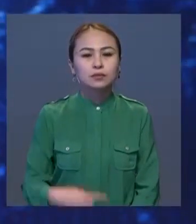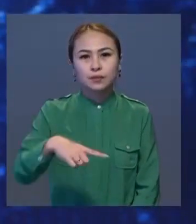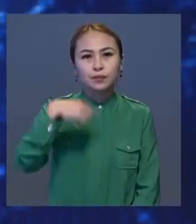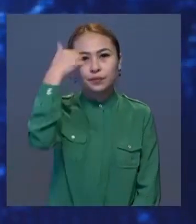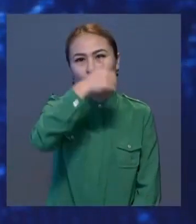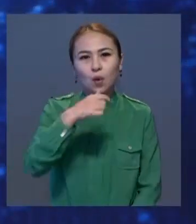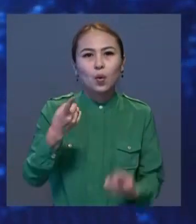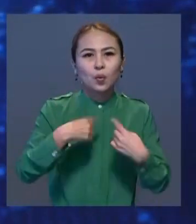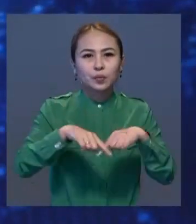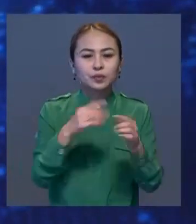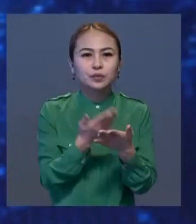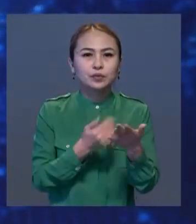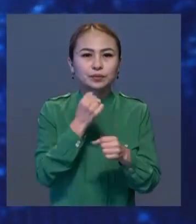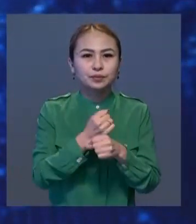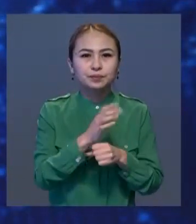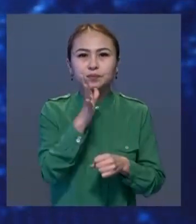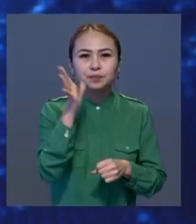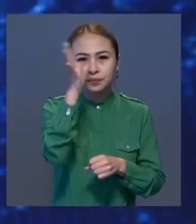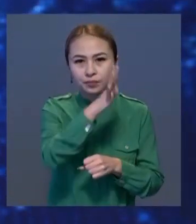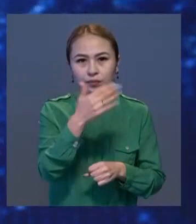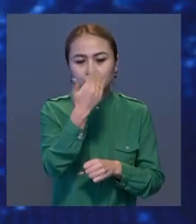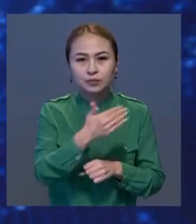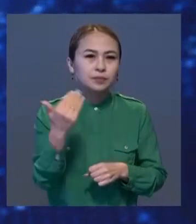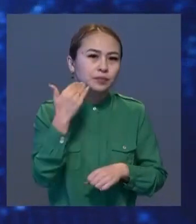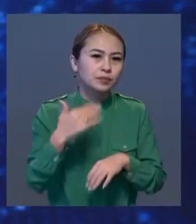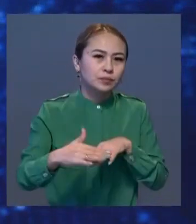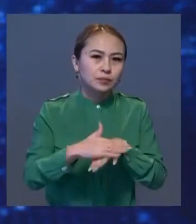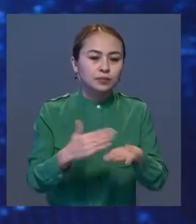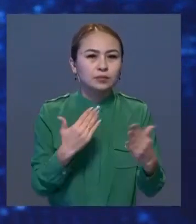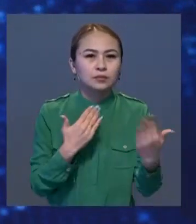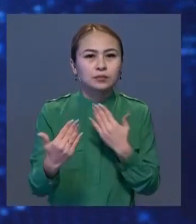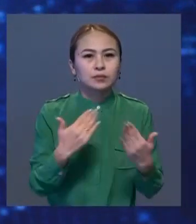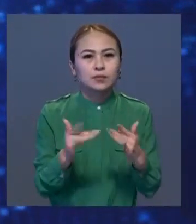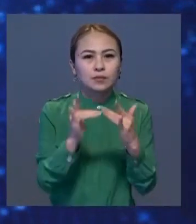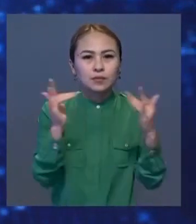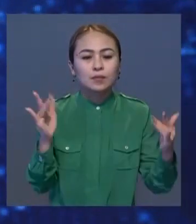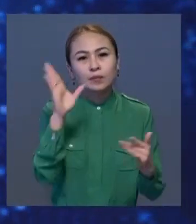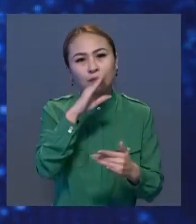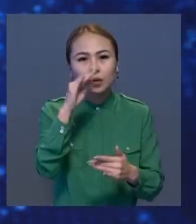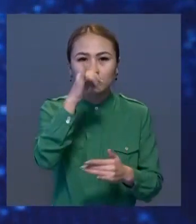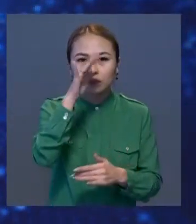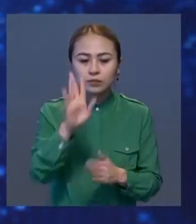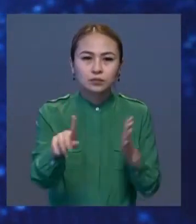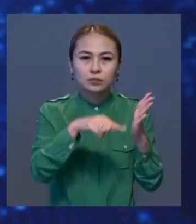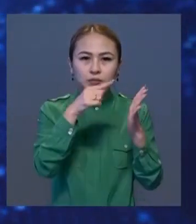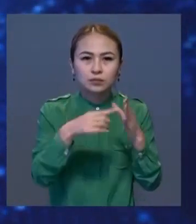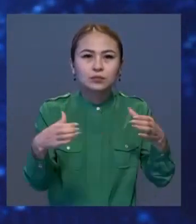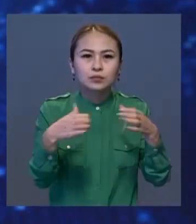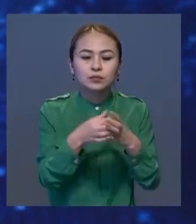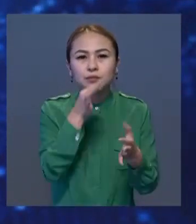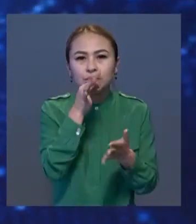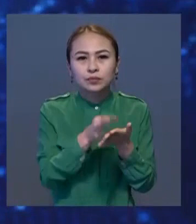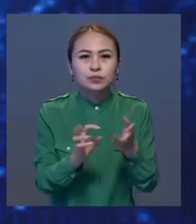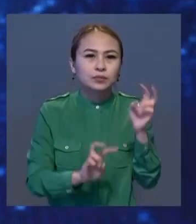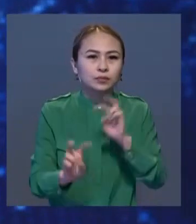Биыл қоғамдық кеңестің құрылғанына 5 жыл. Осы аралықта халық пен билік арасындағы алтын көпірі бола алды ма? Бұл сұраққа кеңес мүшелері жауап іздеп